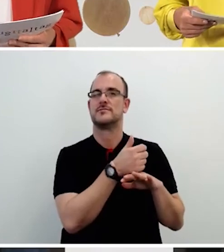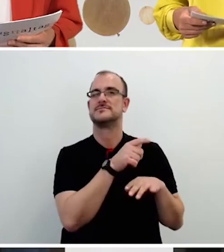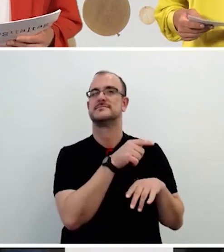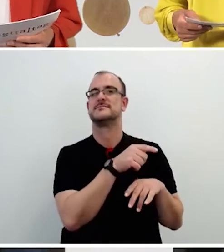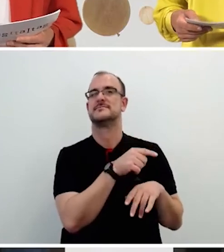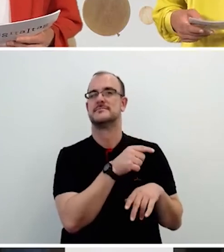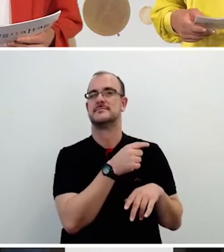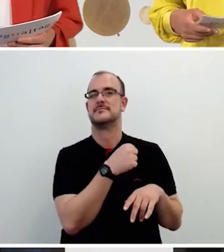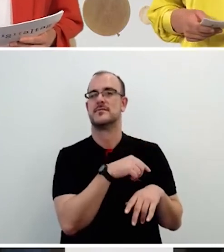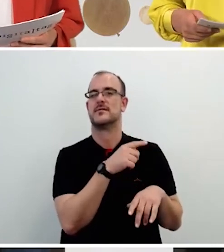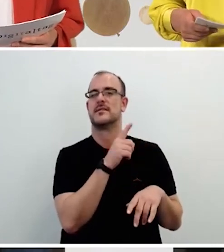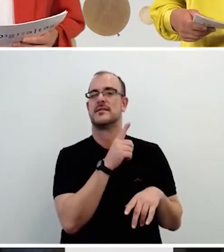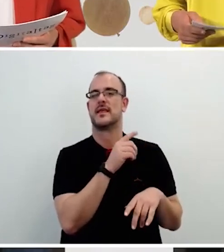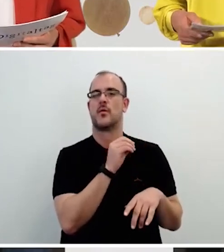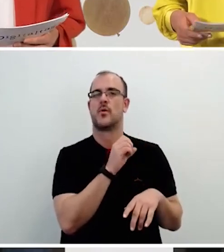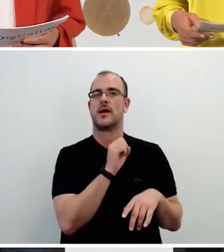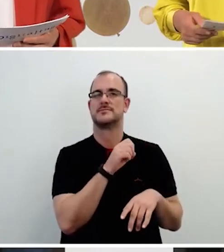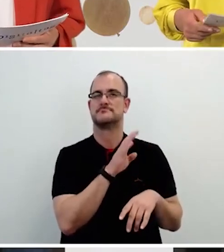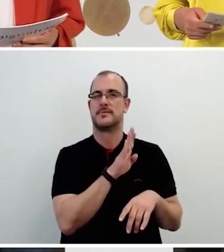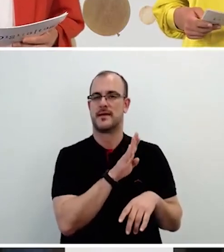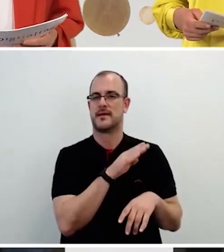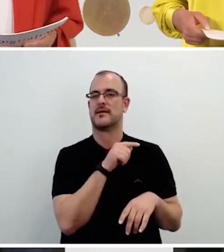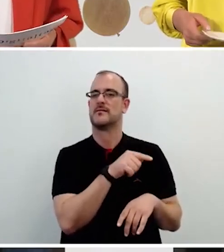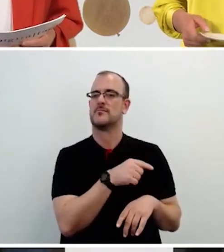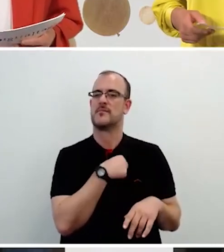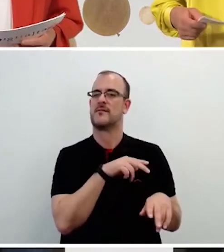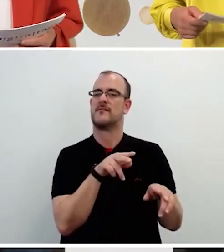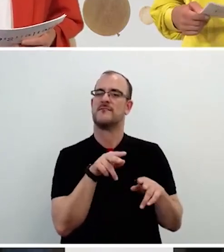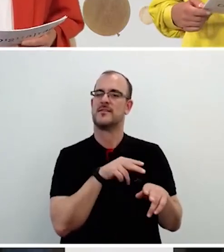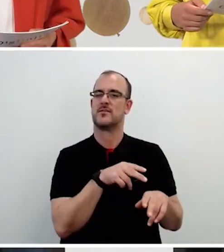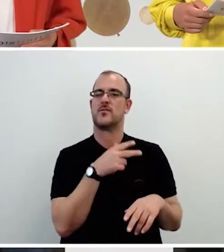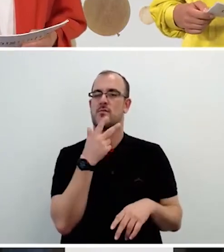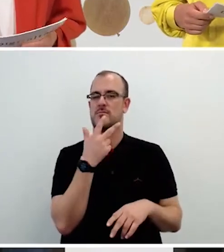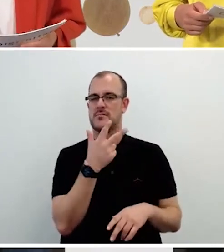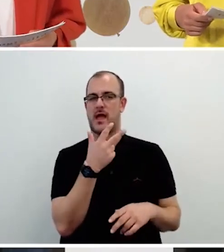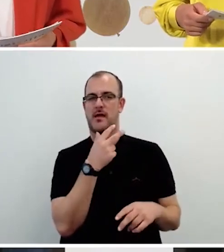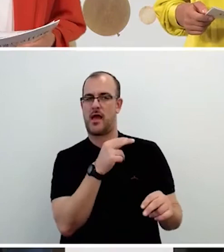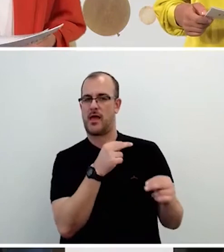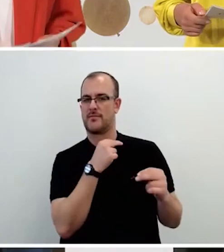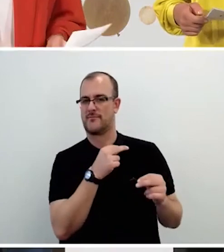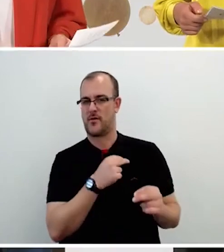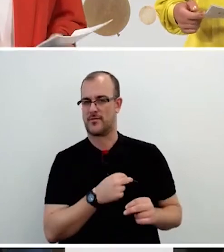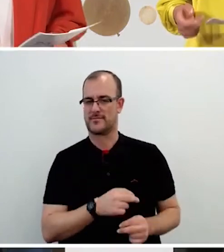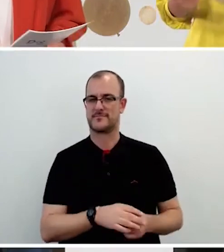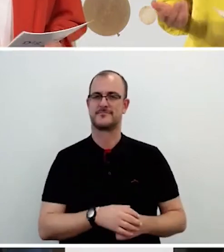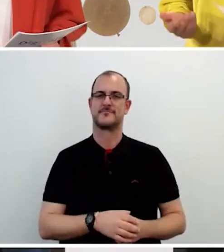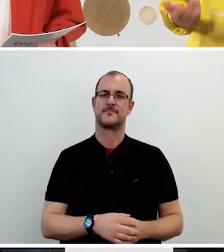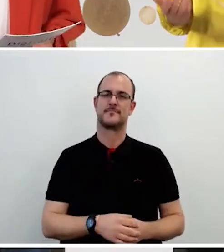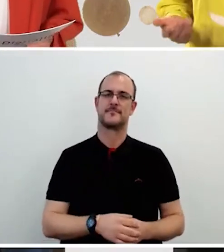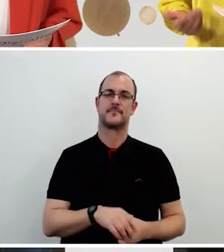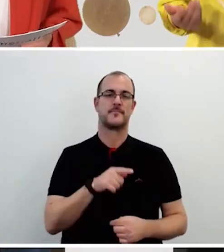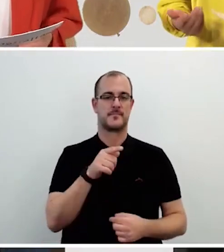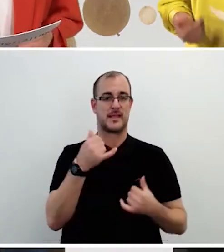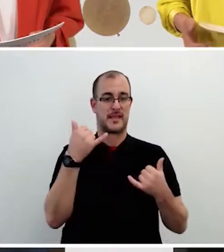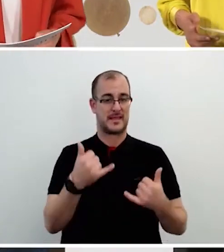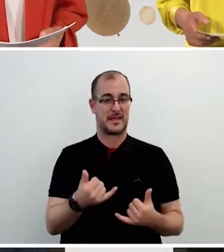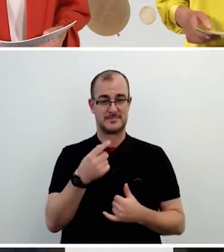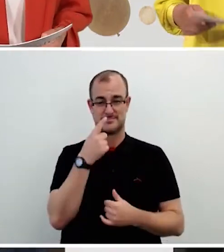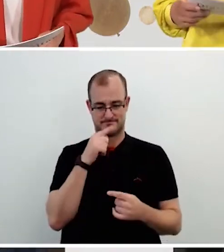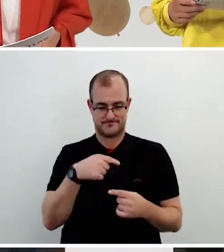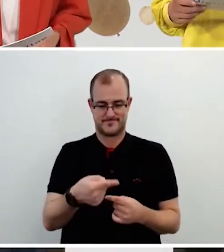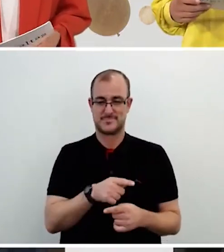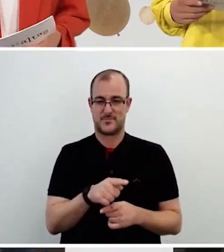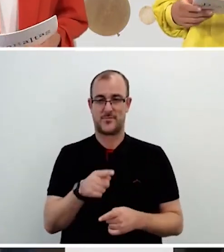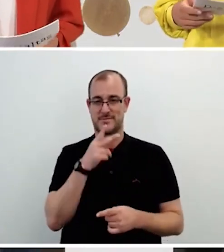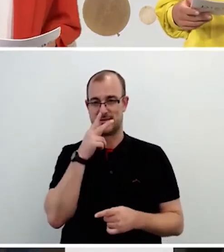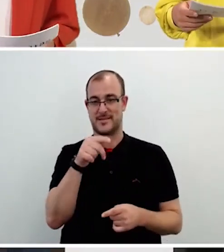Vorstandsvorsitzenden des DOSB, der uns im Video 3 Fragen beantwortet. Das seht ihr jetzt direkt im Anschluss,